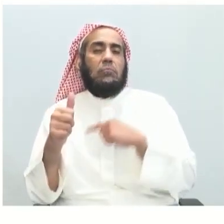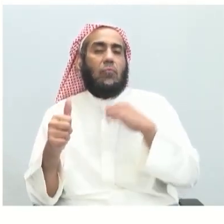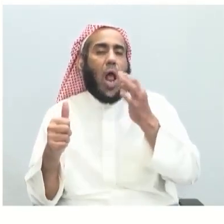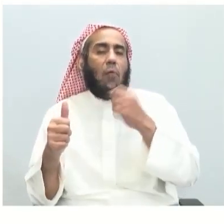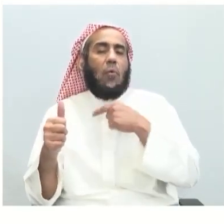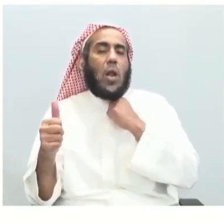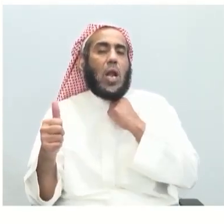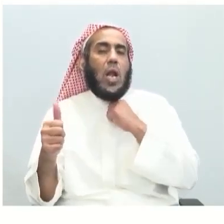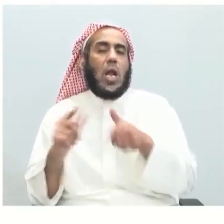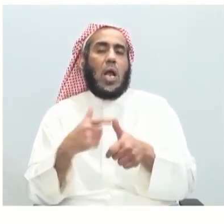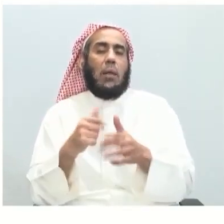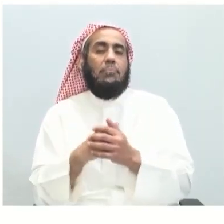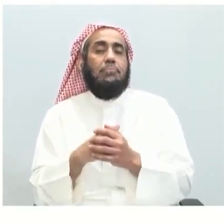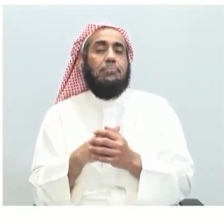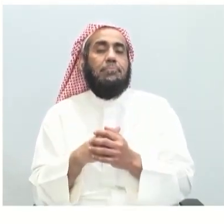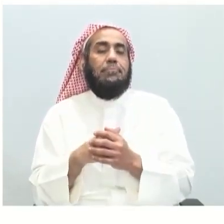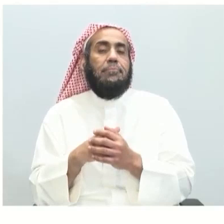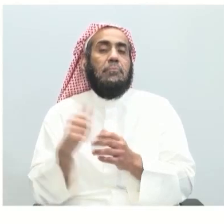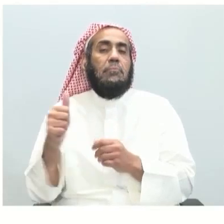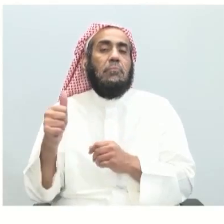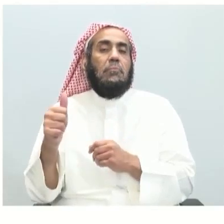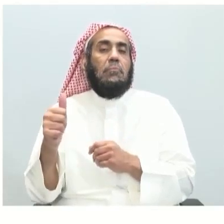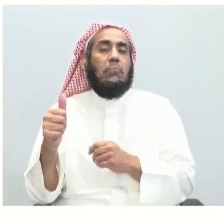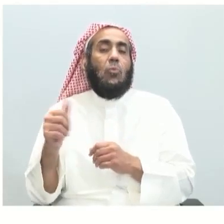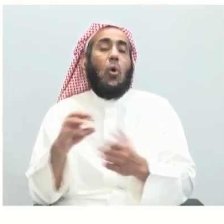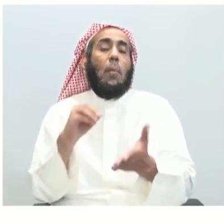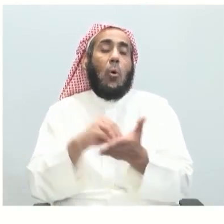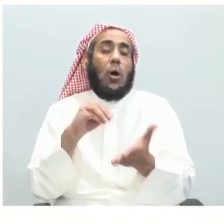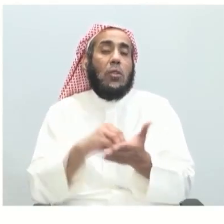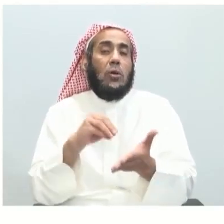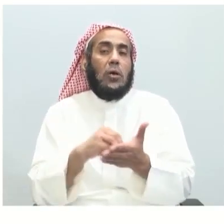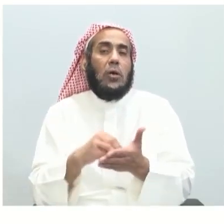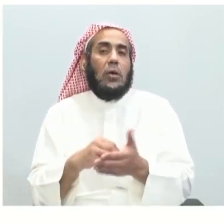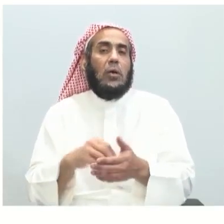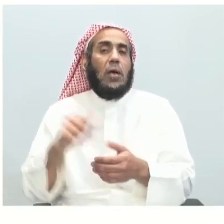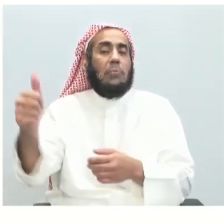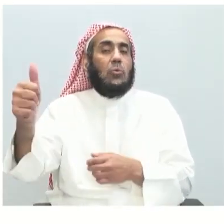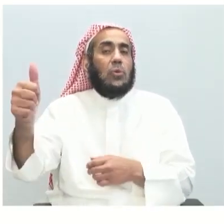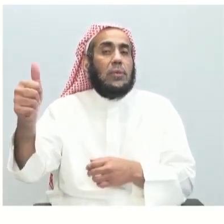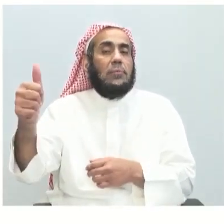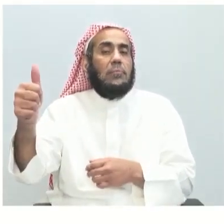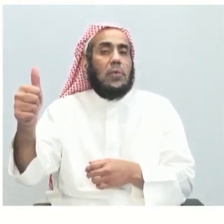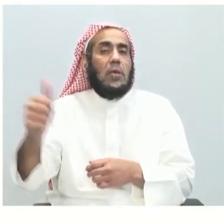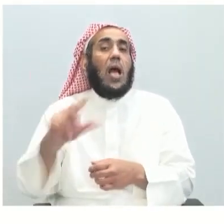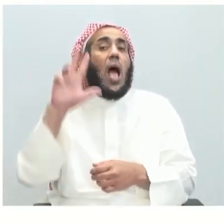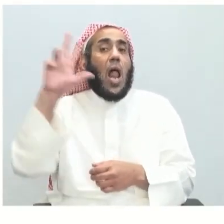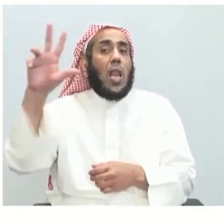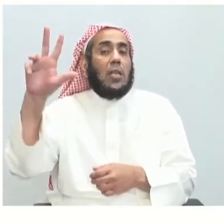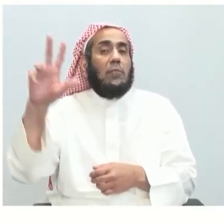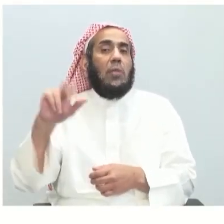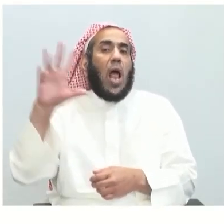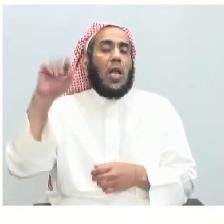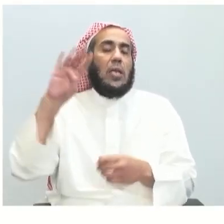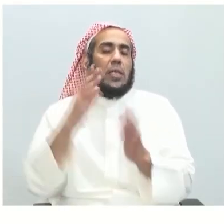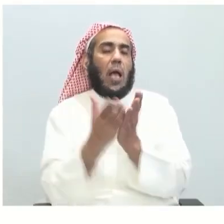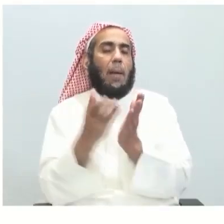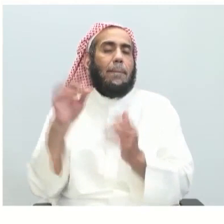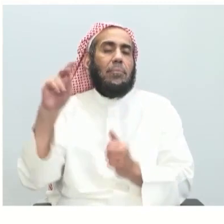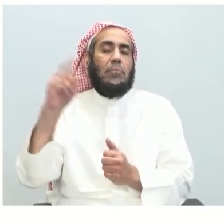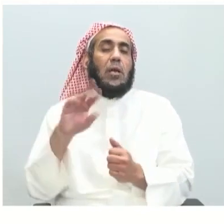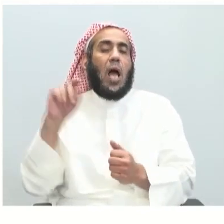تنطق فقط في اول الكلام ومواضعها همزه الوصل التعريف مثل الكتاب